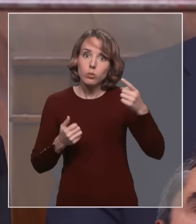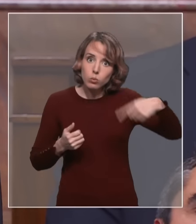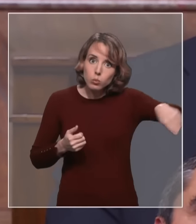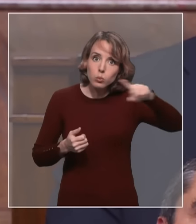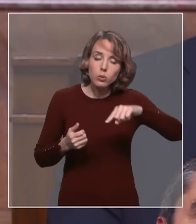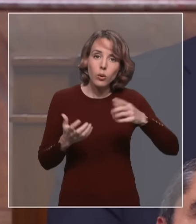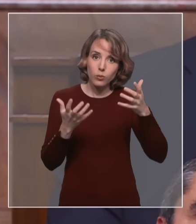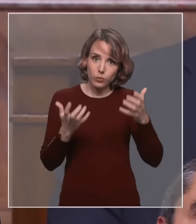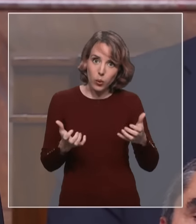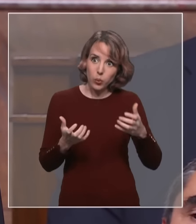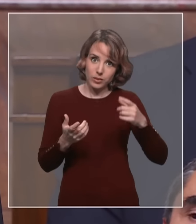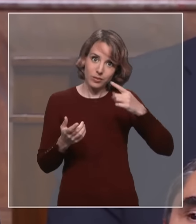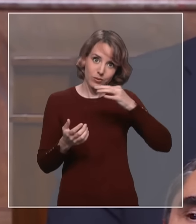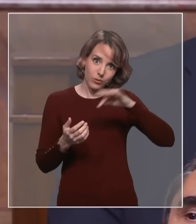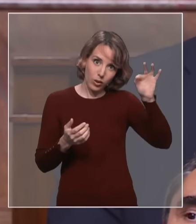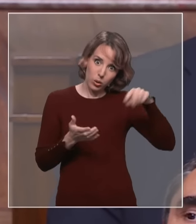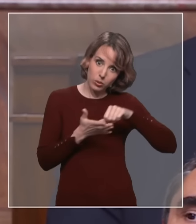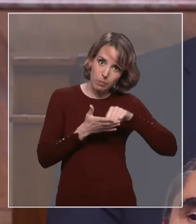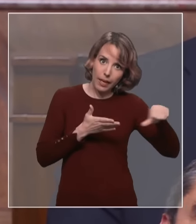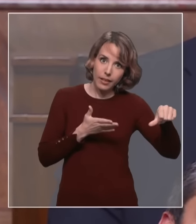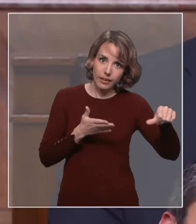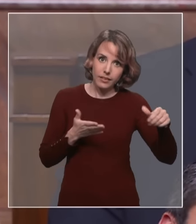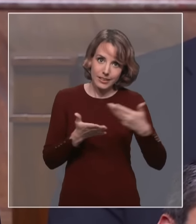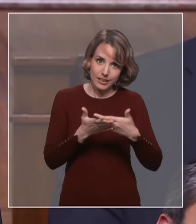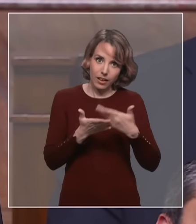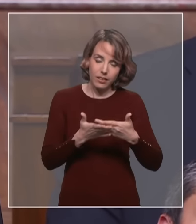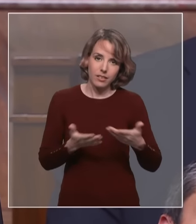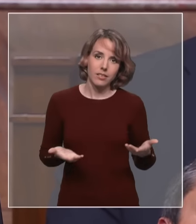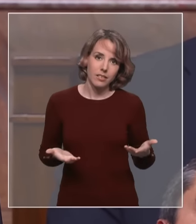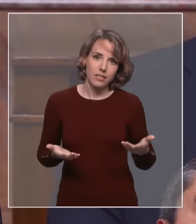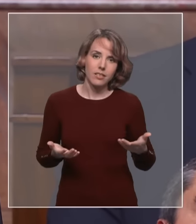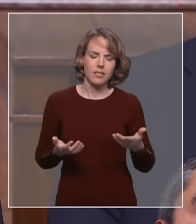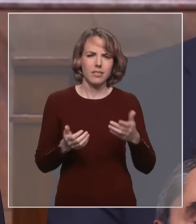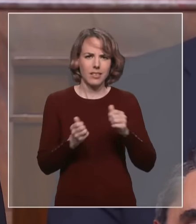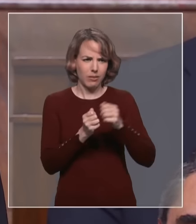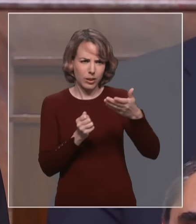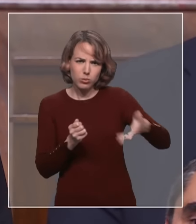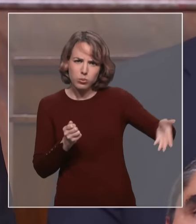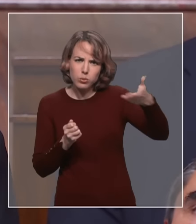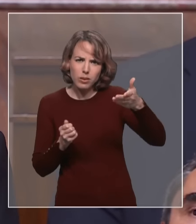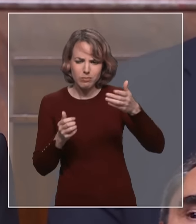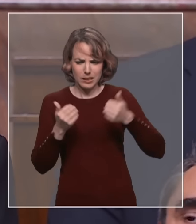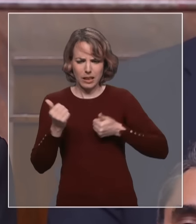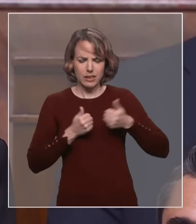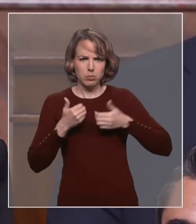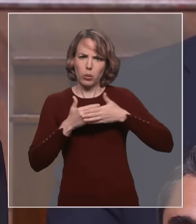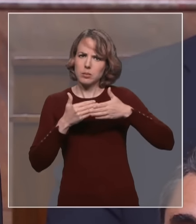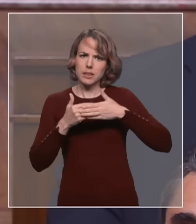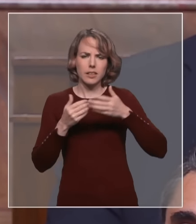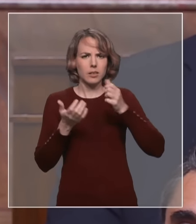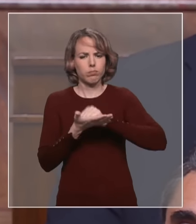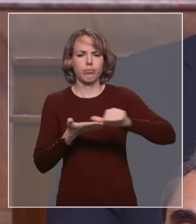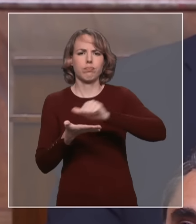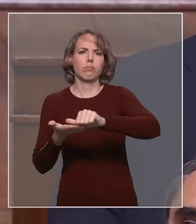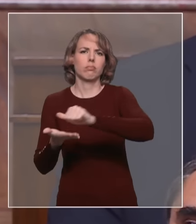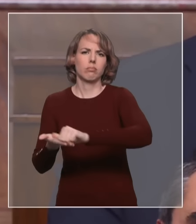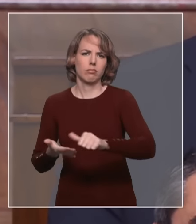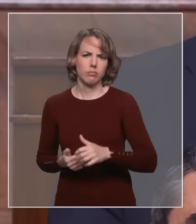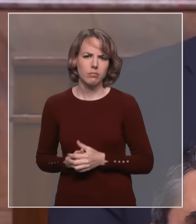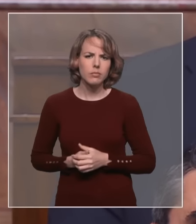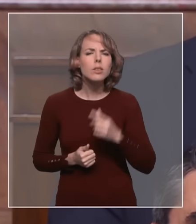aux territoires ruraux. Avec ce gouvernement, les services publics de proximité disparaîtront encore un peu plus de nos campagnes. Alors,